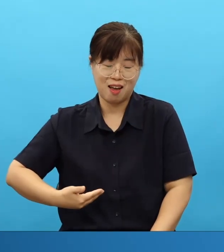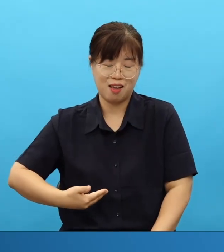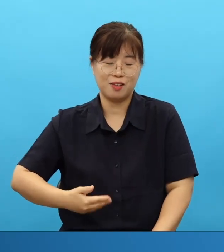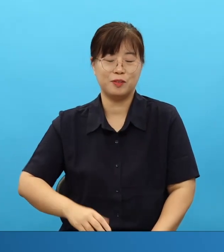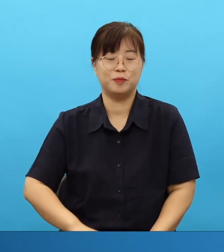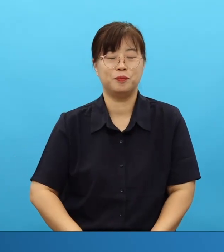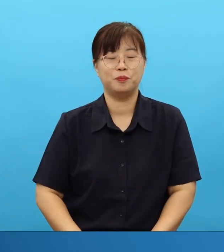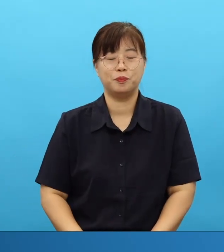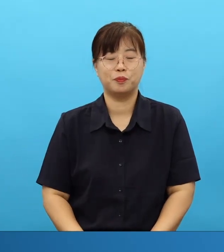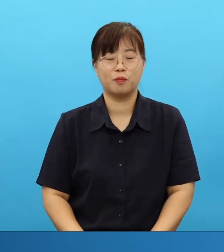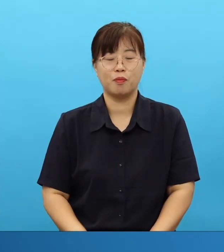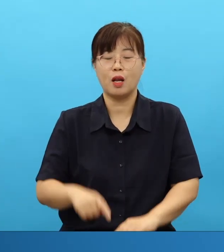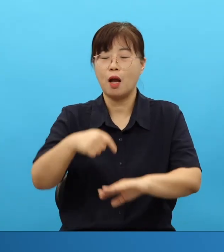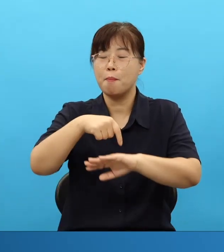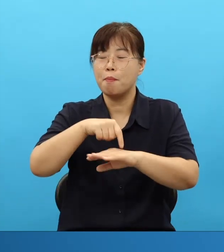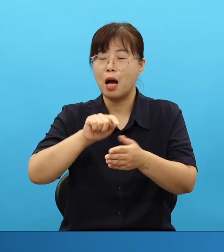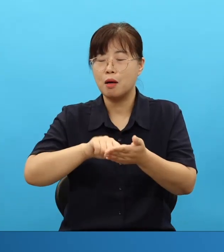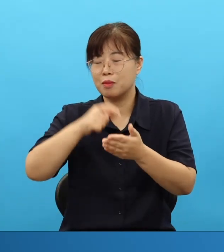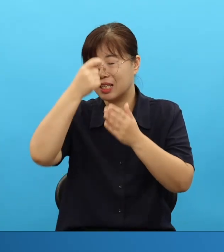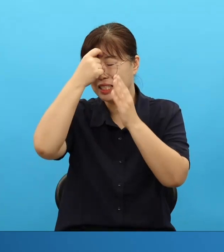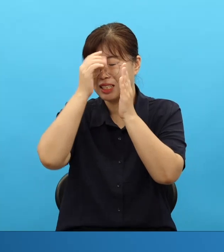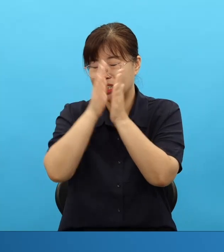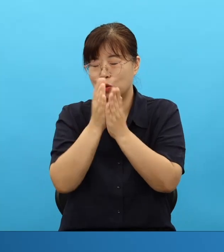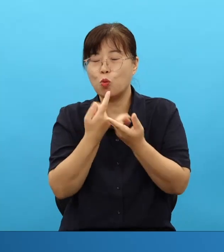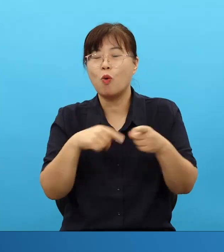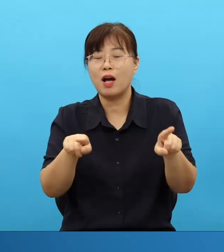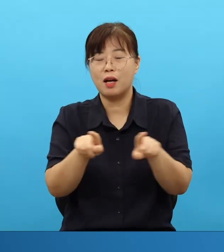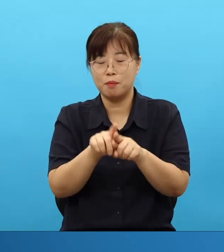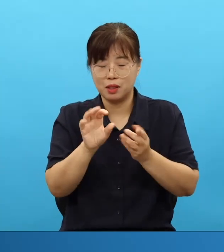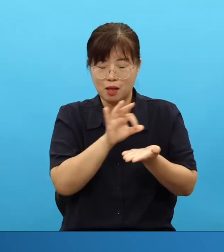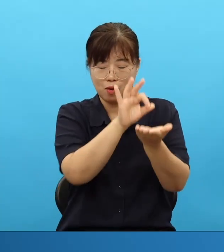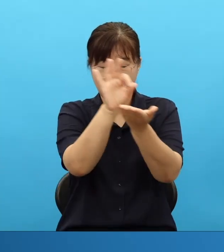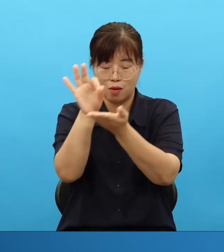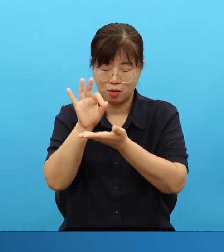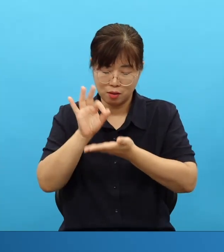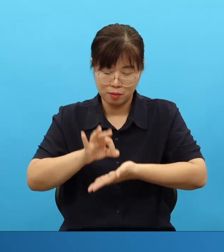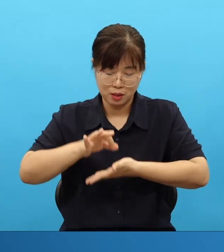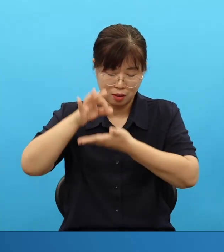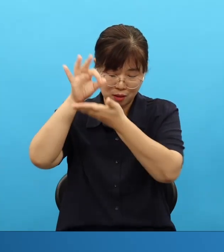제자들이 마음과 기도를 담은 헌금을 하나님께